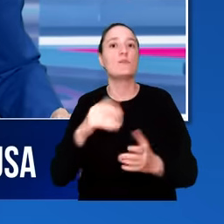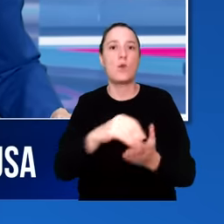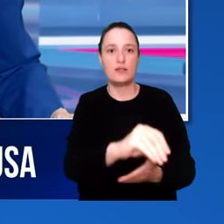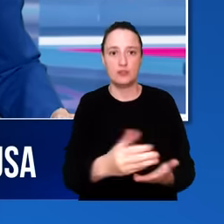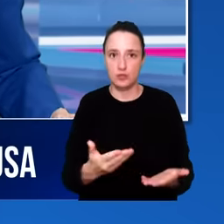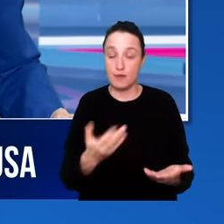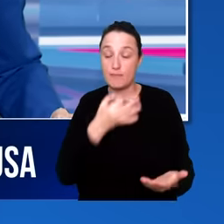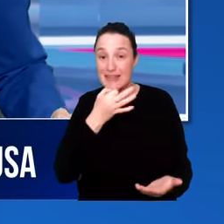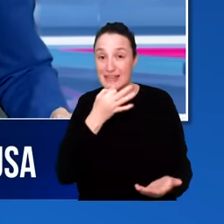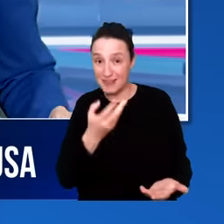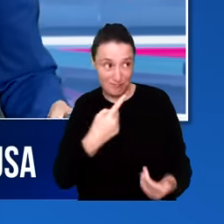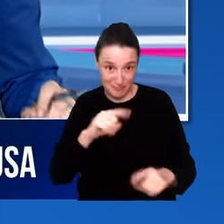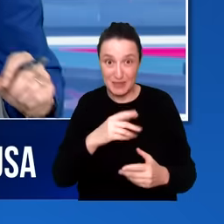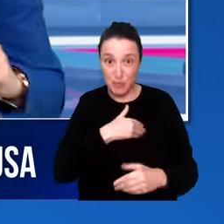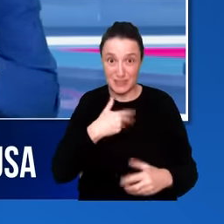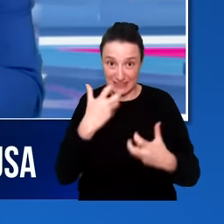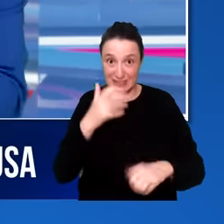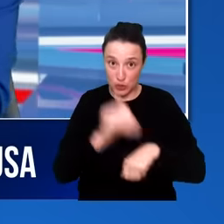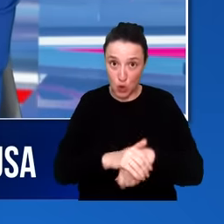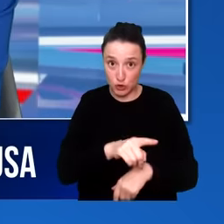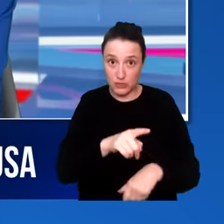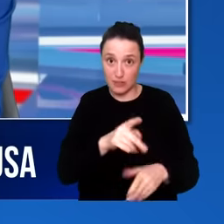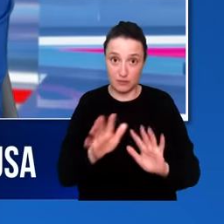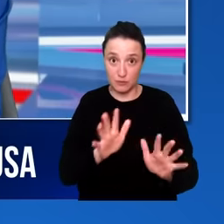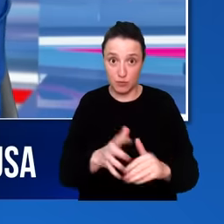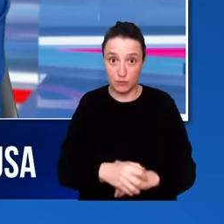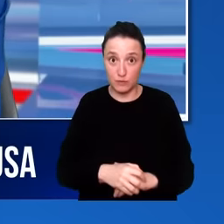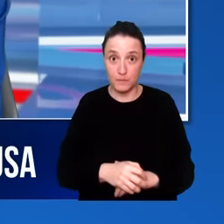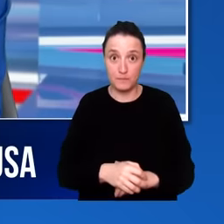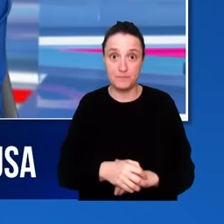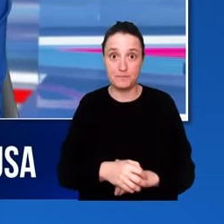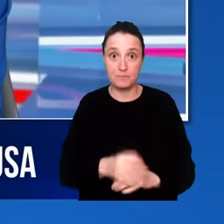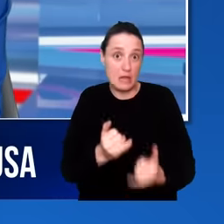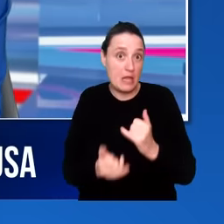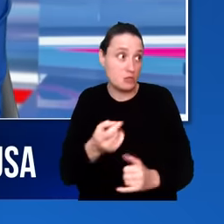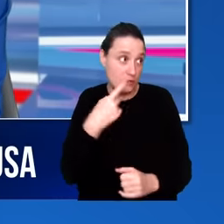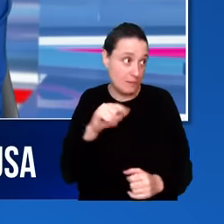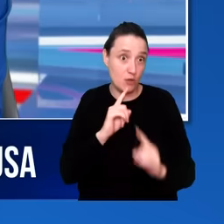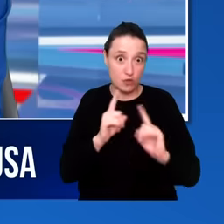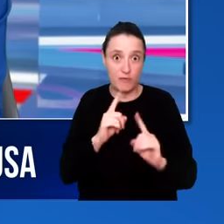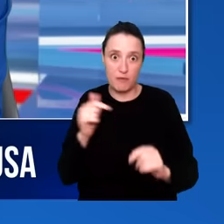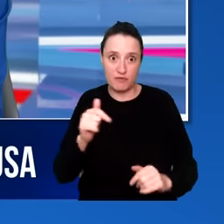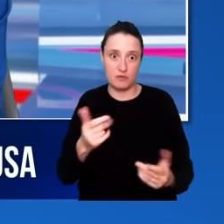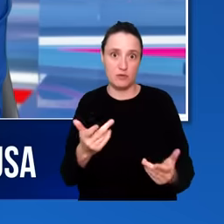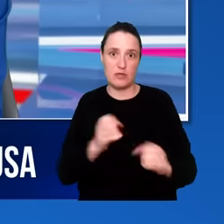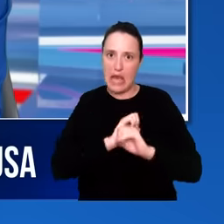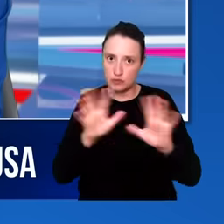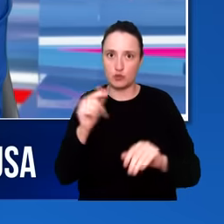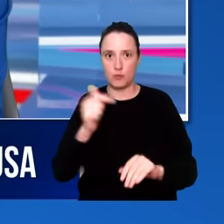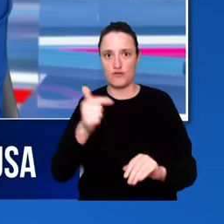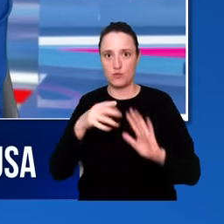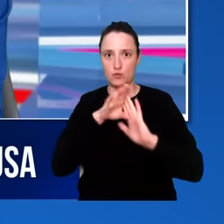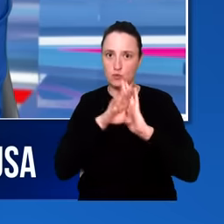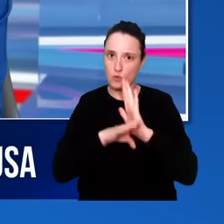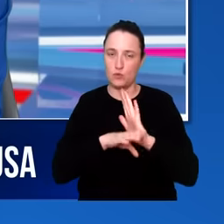czy my na taki układ chcemy pójść? Jeżeli mielibyśmy jakkolwiek rozmawiać, to trzeba było ustalić jasno, jak